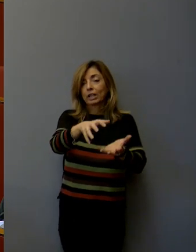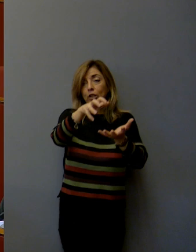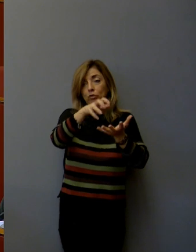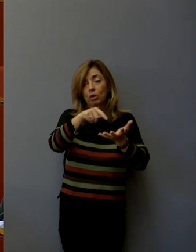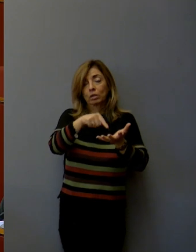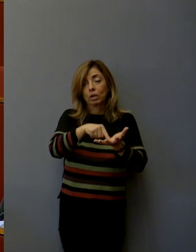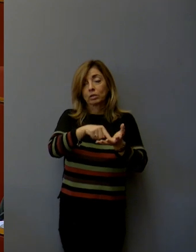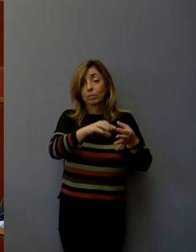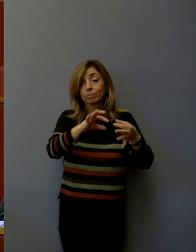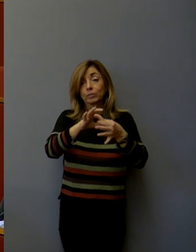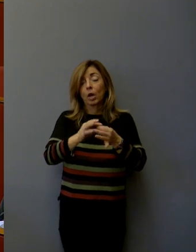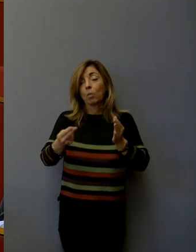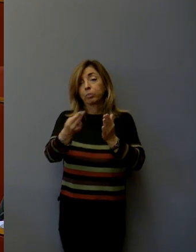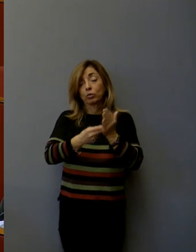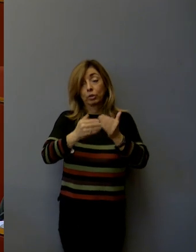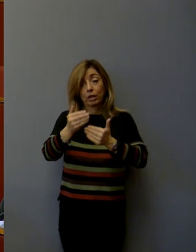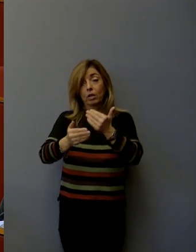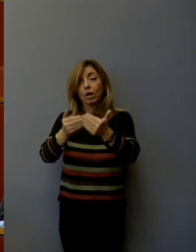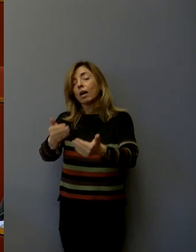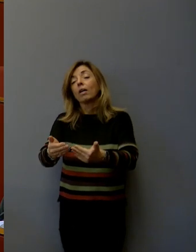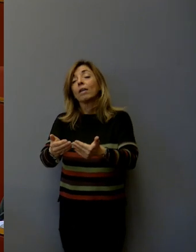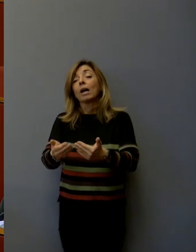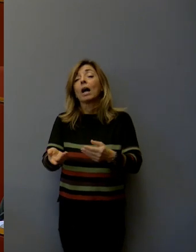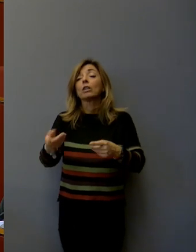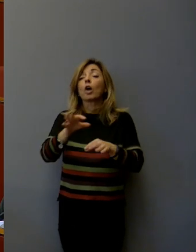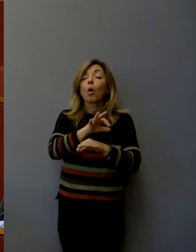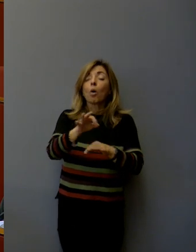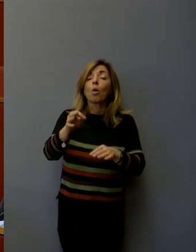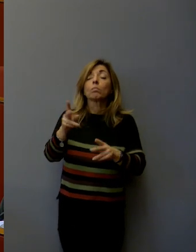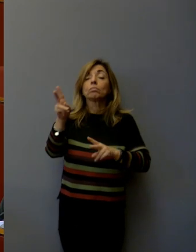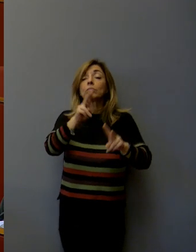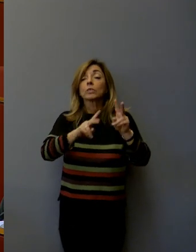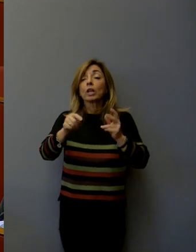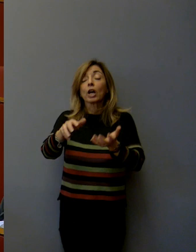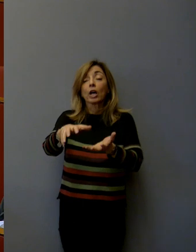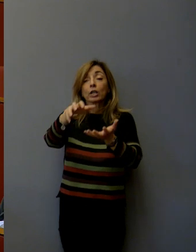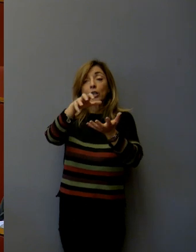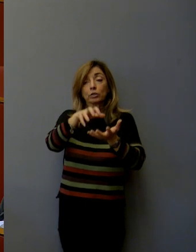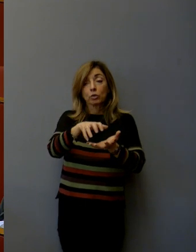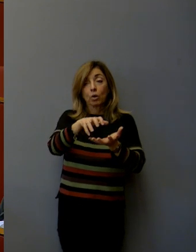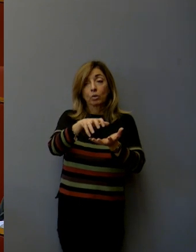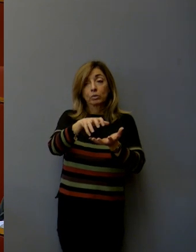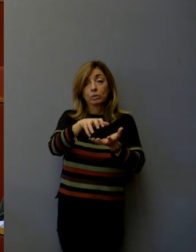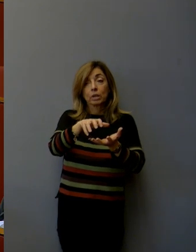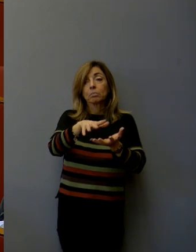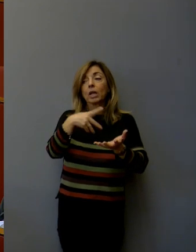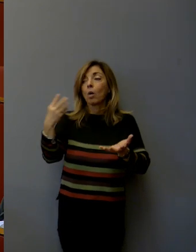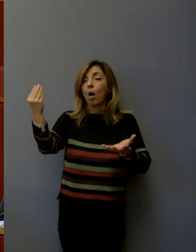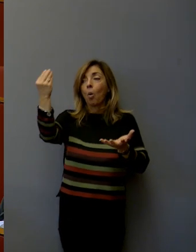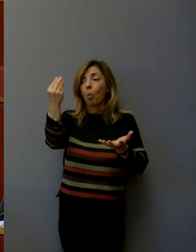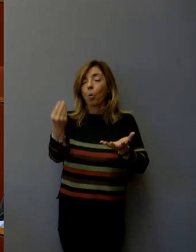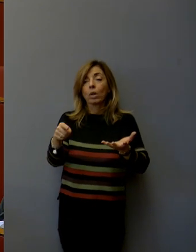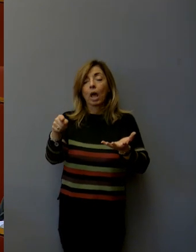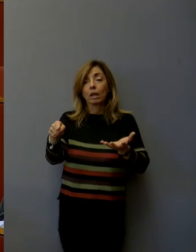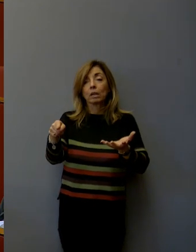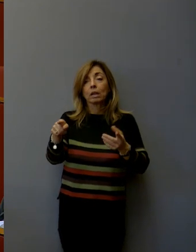progetto stia in piedi oppure che ci siano delle risorse per un eventuale soggetto che possa presentarsi come gestore